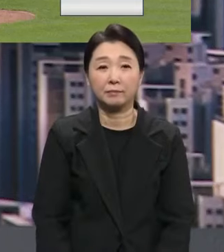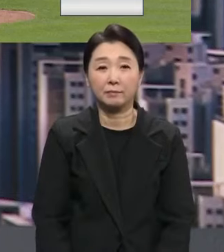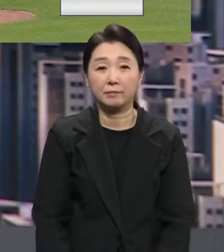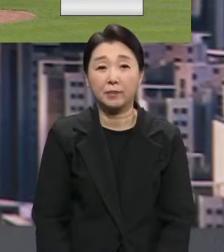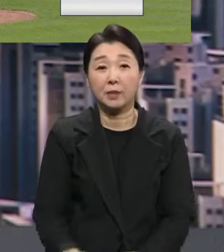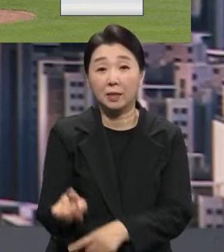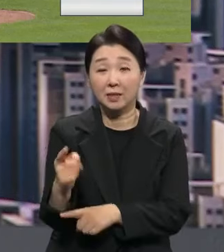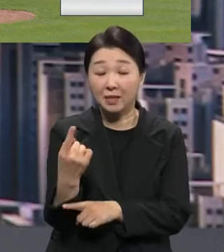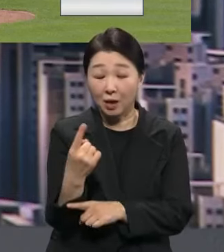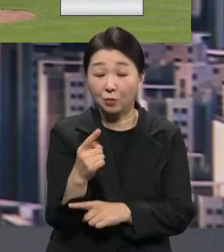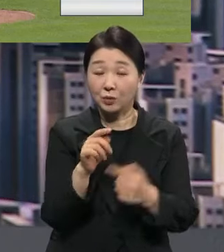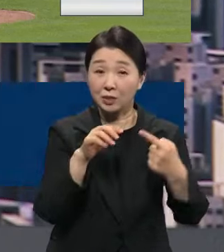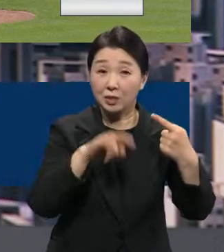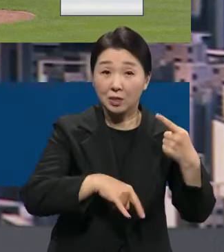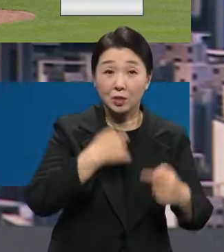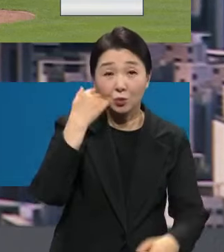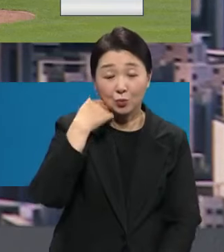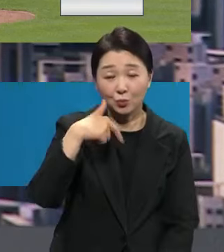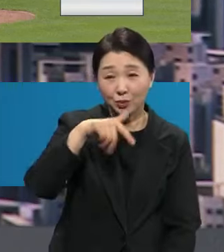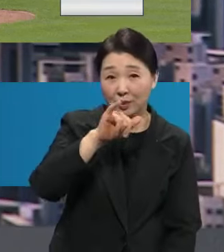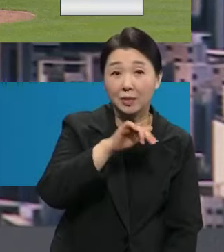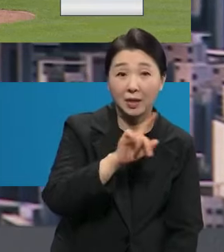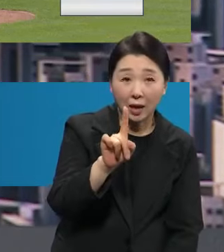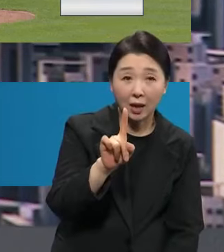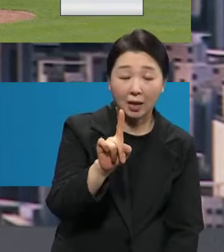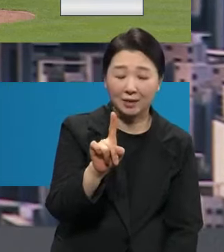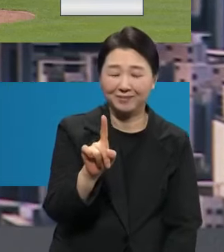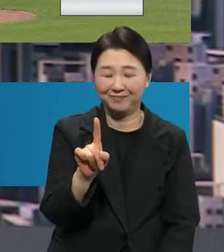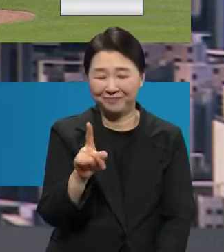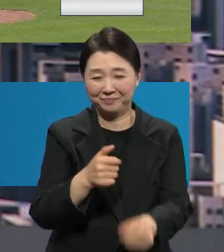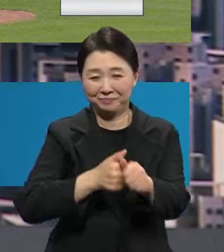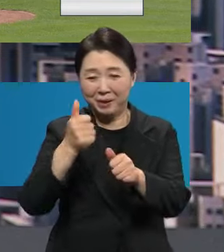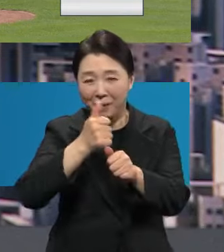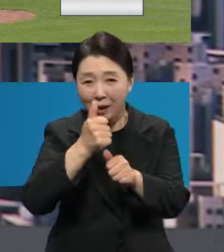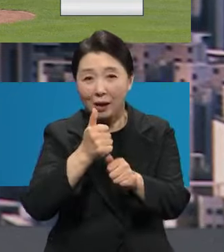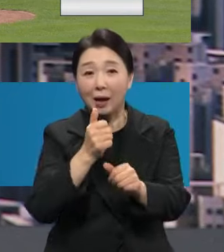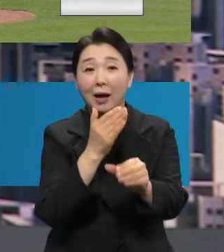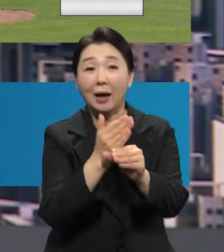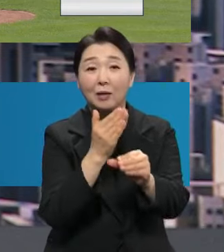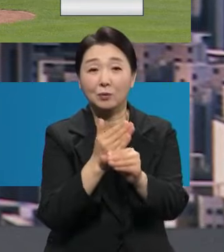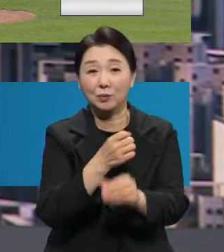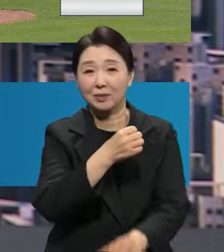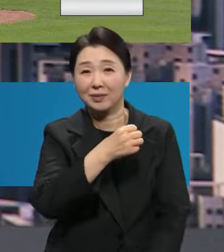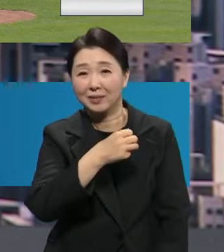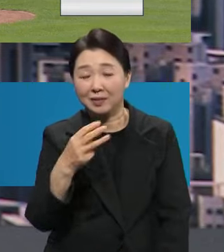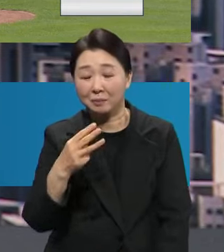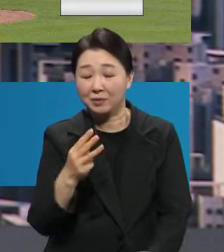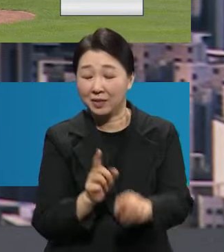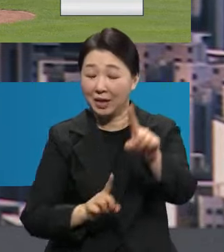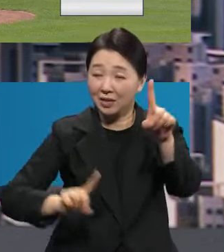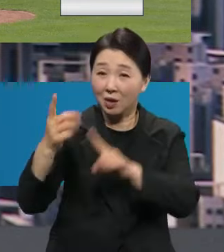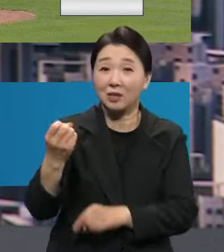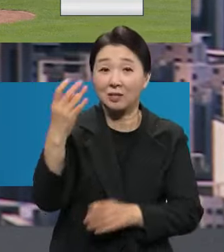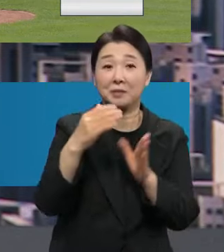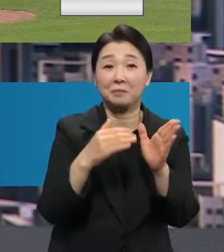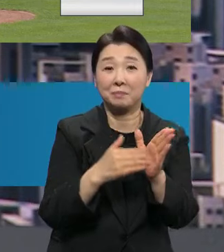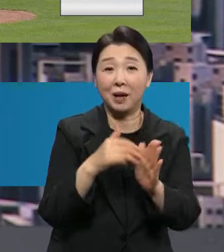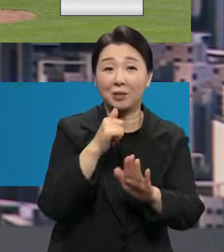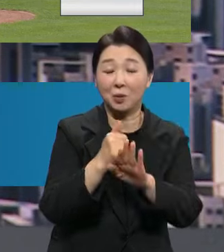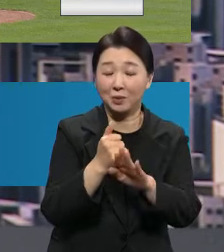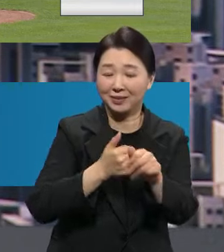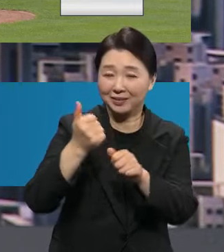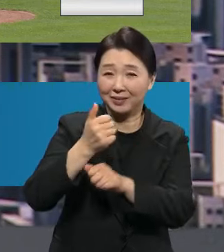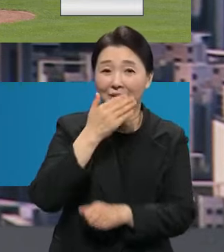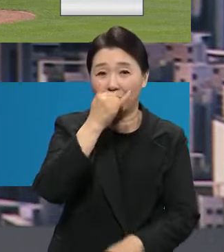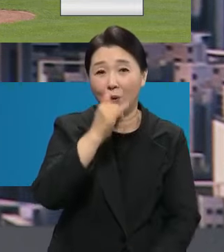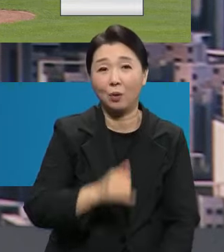프로야구 전반기 1위를 달리고 있는 기아가 승부 굳히기에 시동을 걸었습니다. 삼성에 짜릿한 역전승을 거두면서 승리를